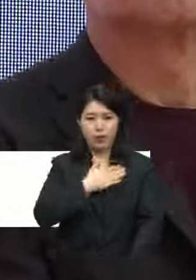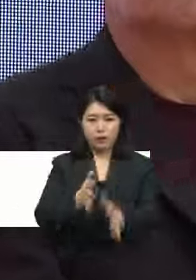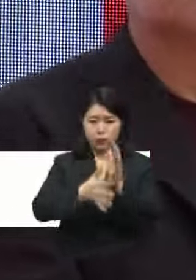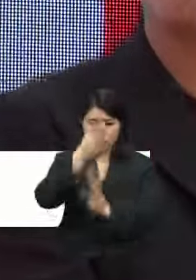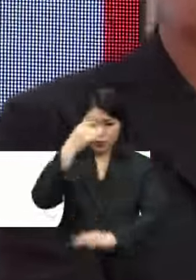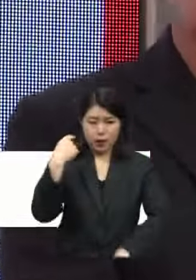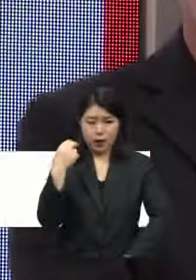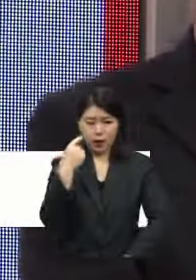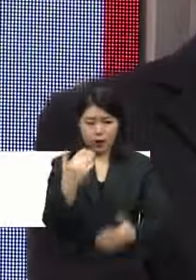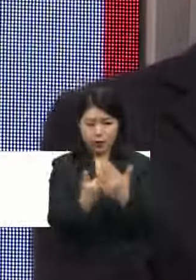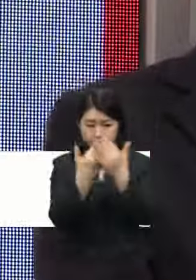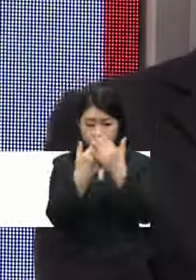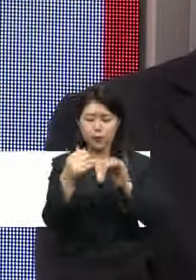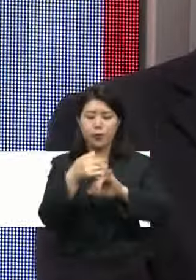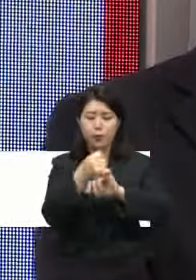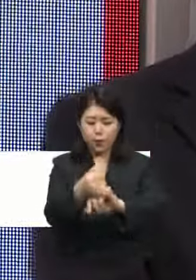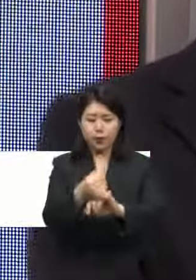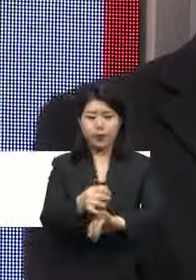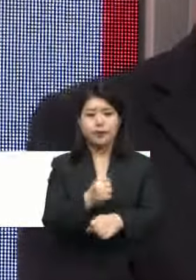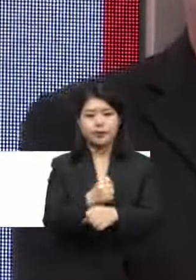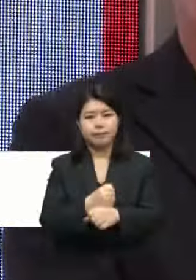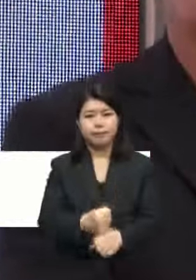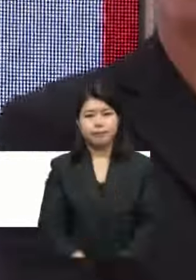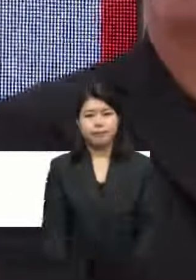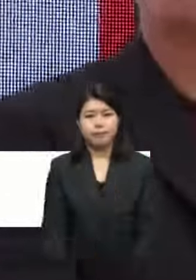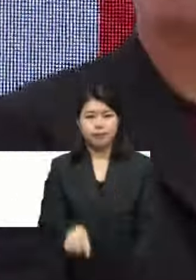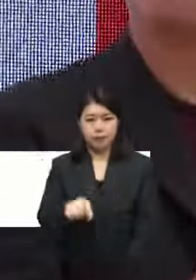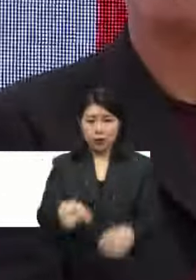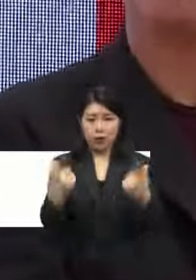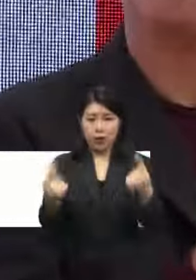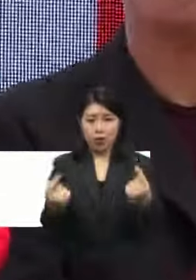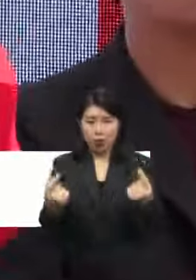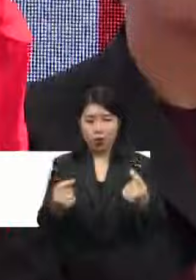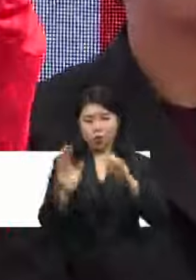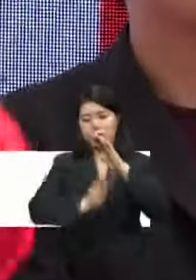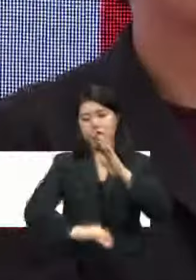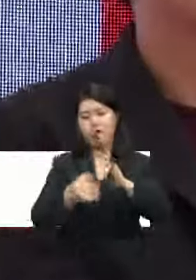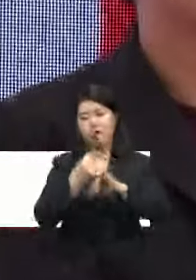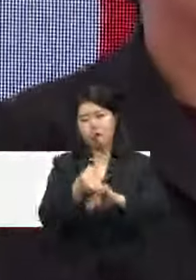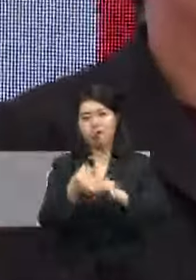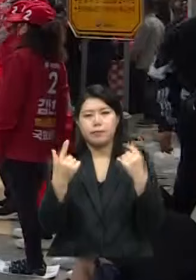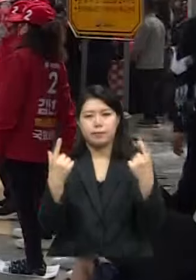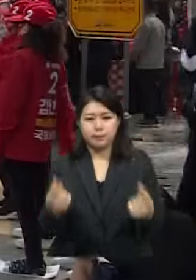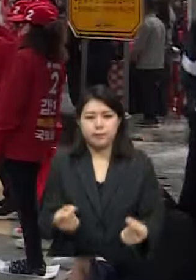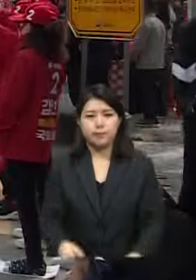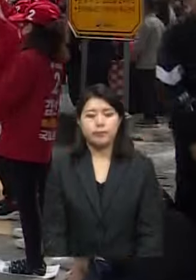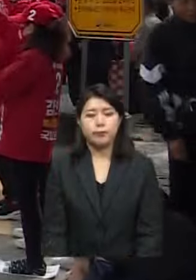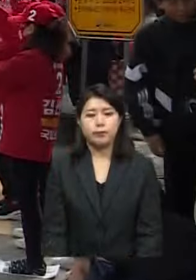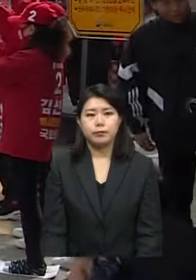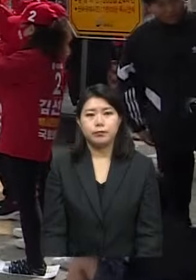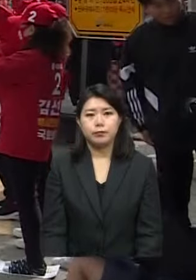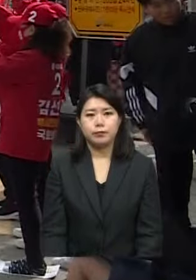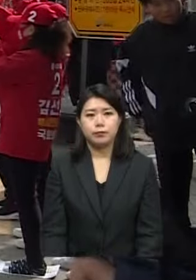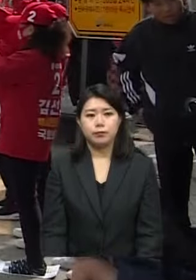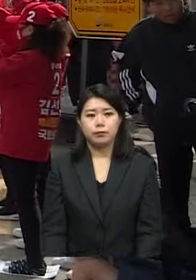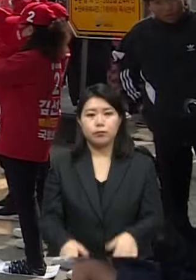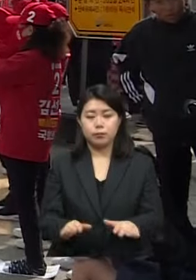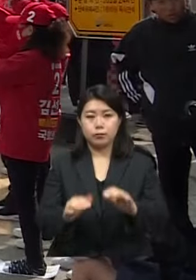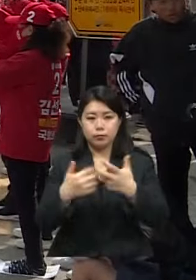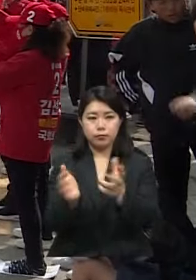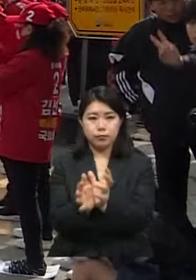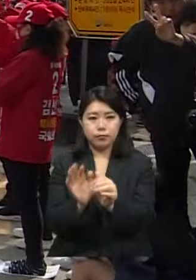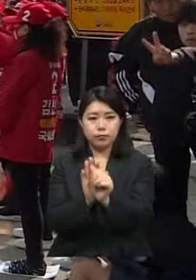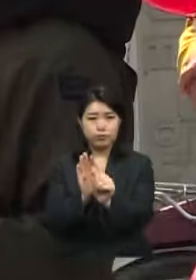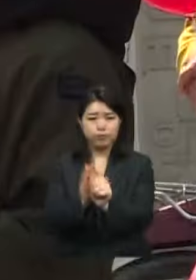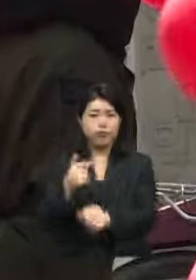원점에서 제대로 갖춰나가겠습니다. 이렇게 해야 그것이 바로 된 공약이고. 여전히 정당